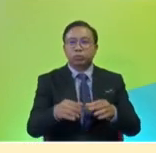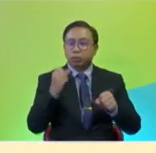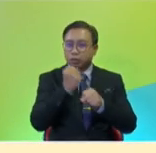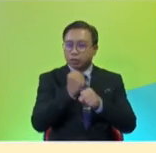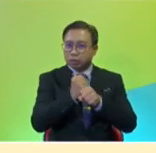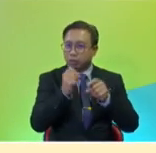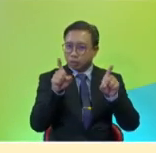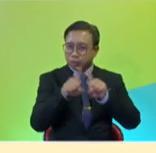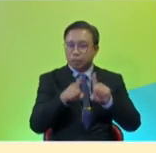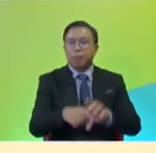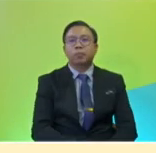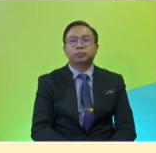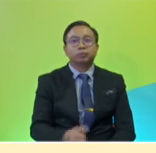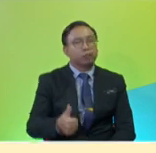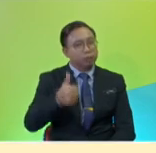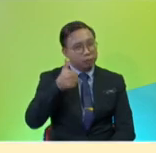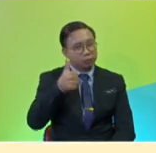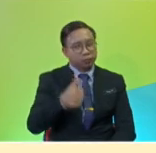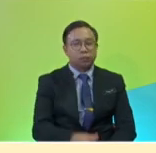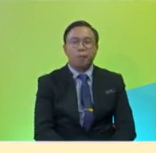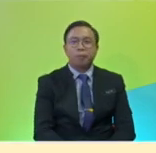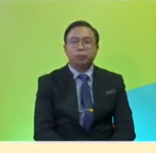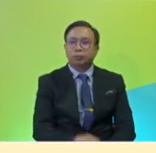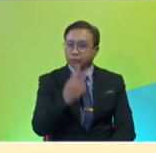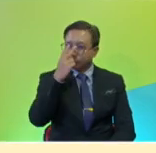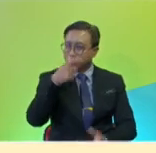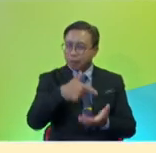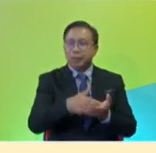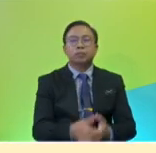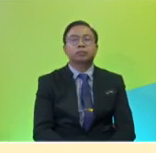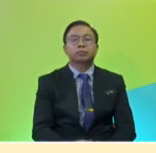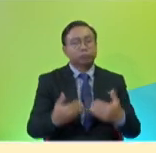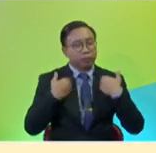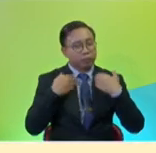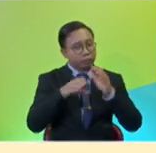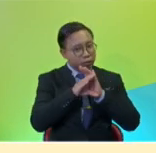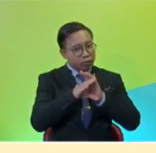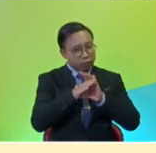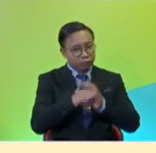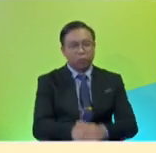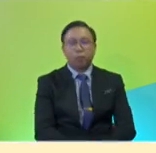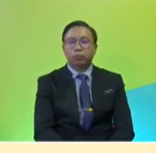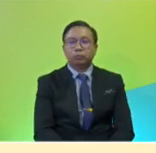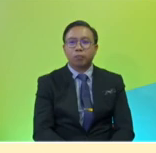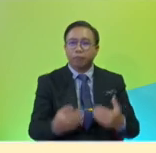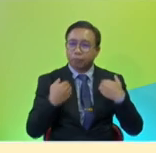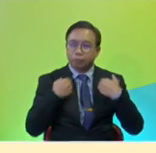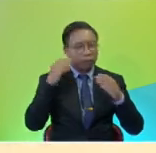bekerjasama. Hebat. Okey. Tengok lagi. Ini ada contoh, Ego. Ya, contoh. Ada gambar